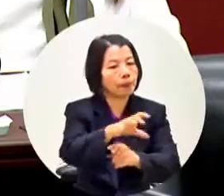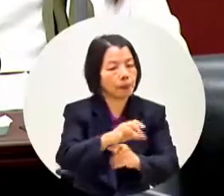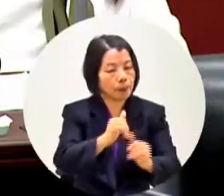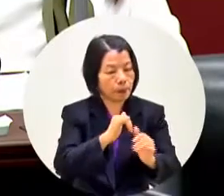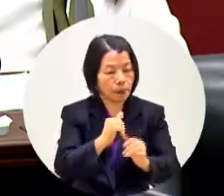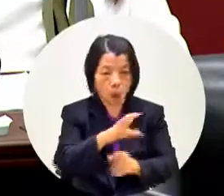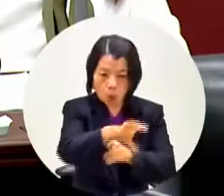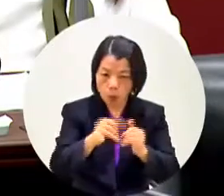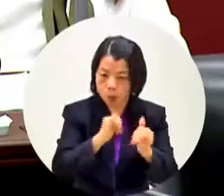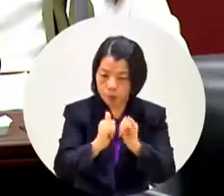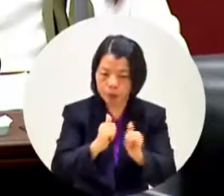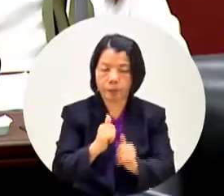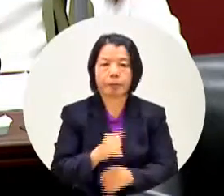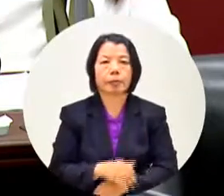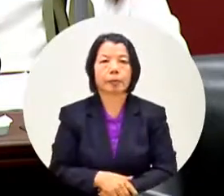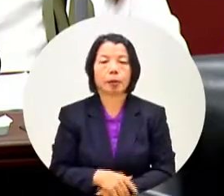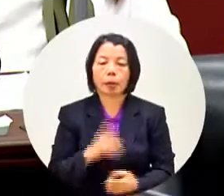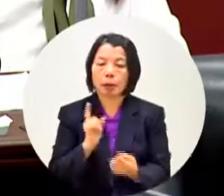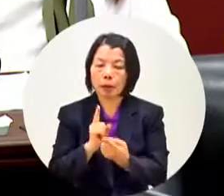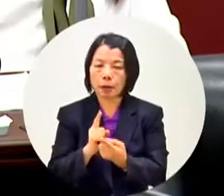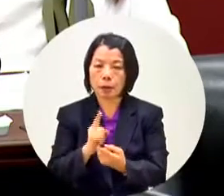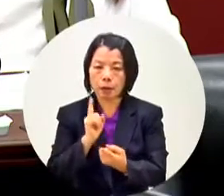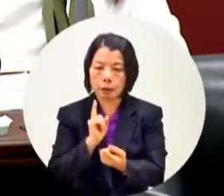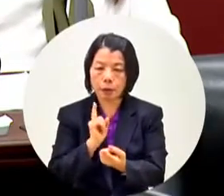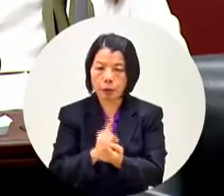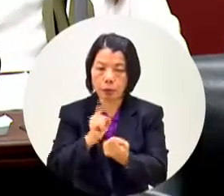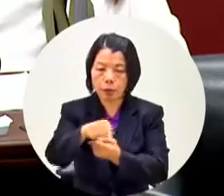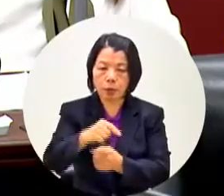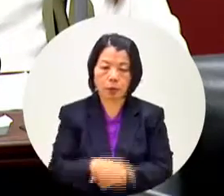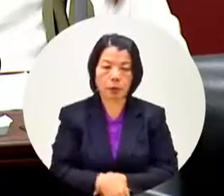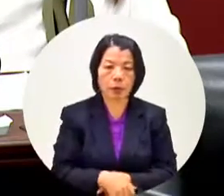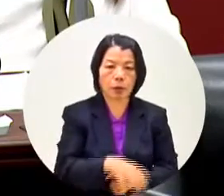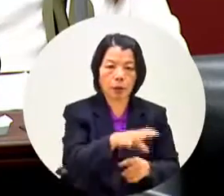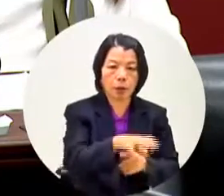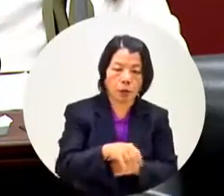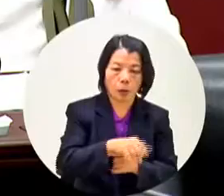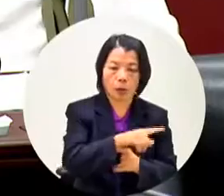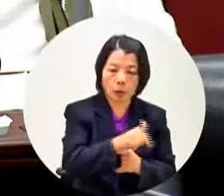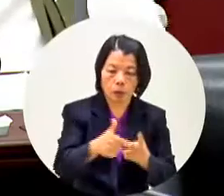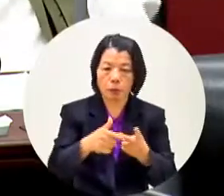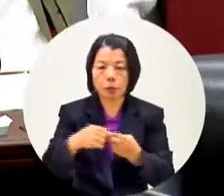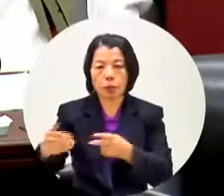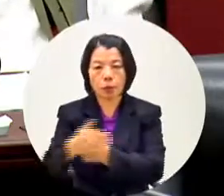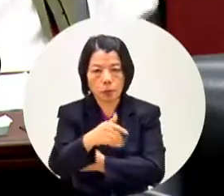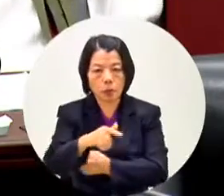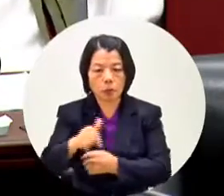花在我们国家未来的那个主人翁的身上，我觉得这笔钱都值得花，而且也可以帮助